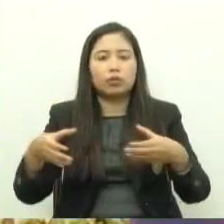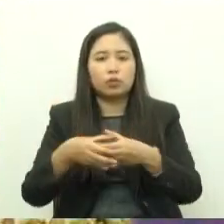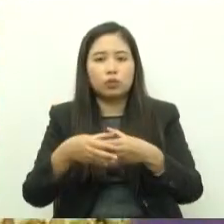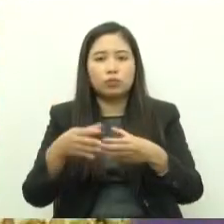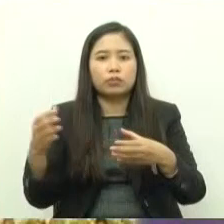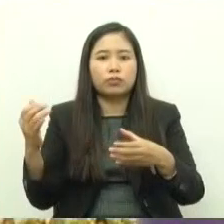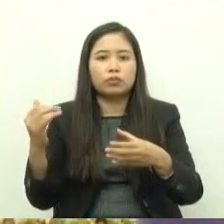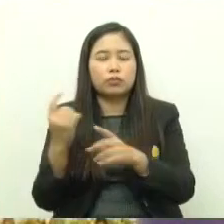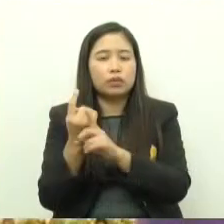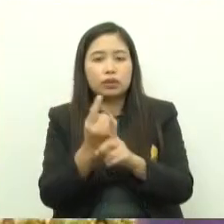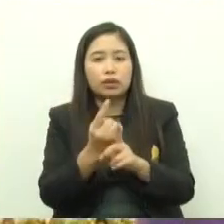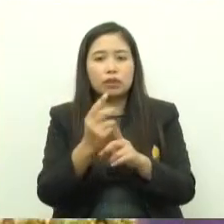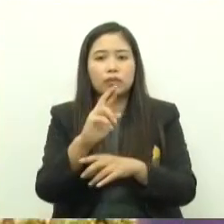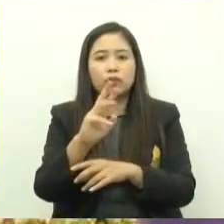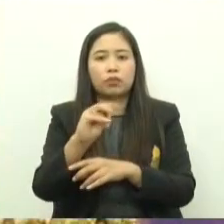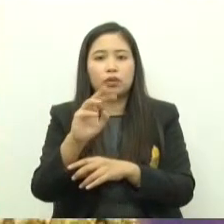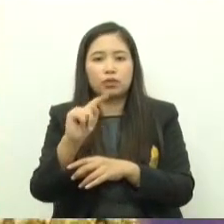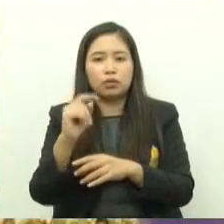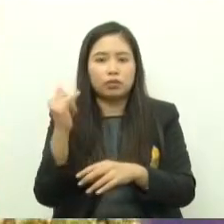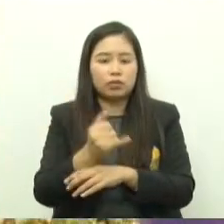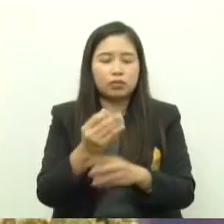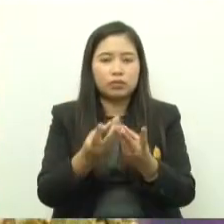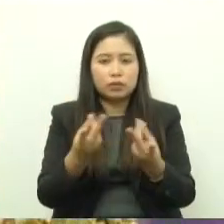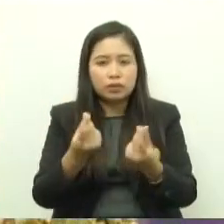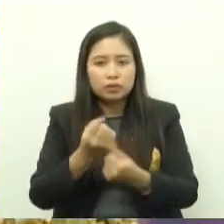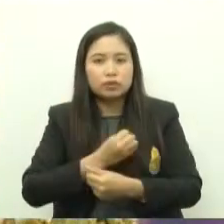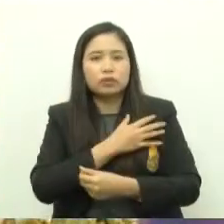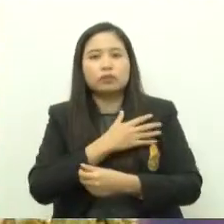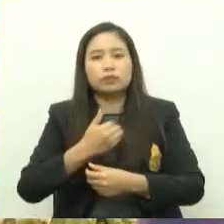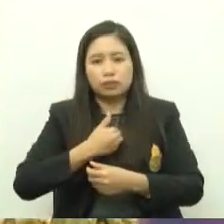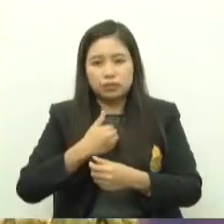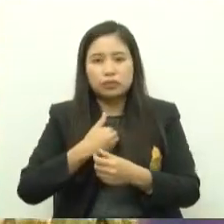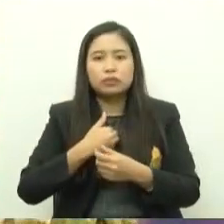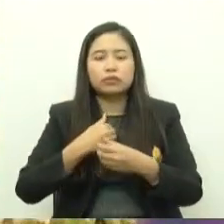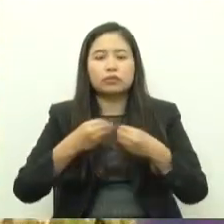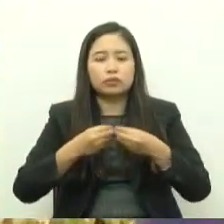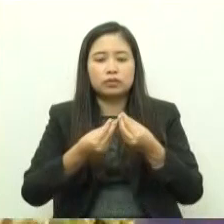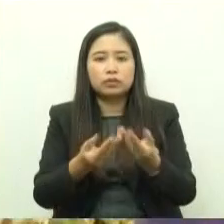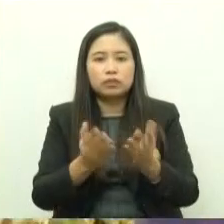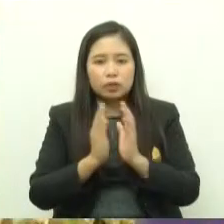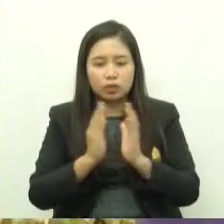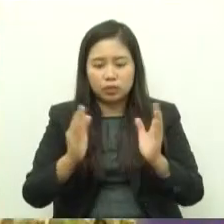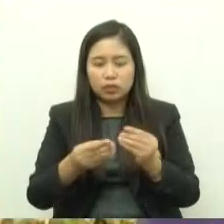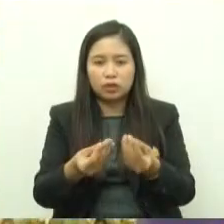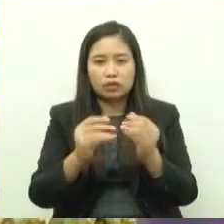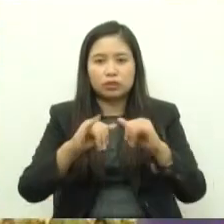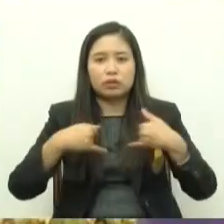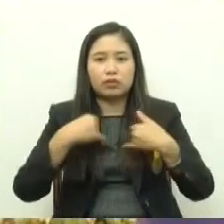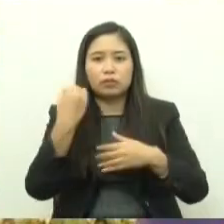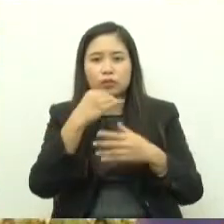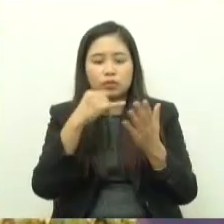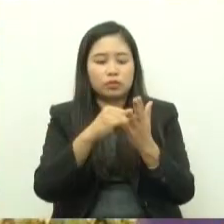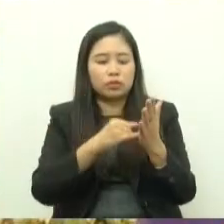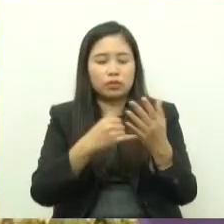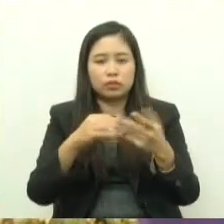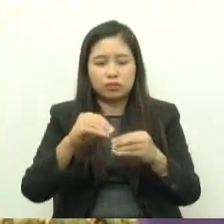รัฐมนตรีมาลงพื้นที่ก็ได้ฝากชื่นชมและขอบคุณมายังเจ้าภาพและก็ทุกภาคส่วนที่เป็นส่วนเกี่ยว